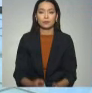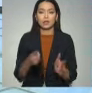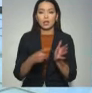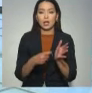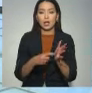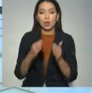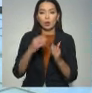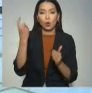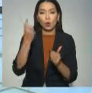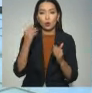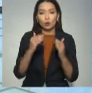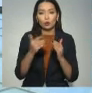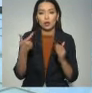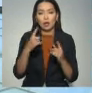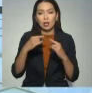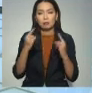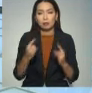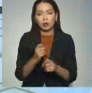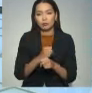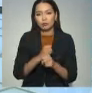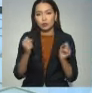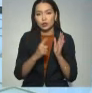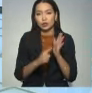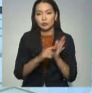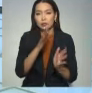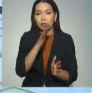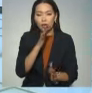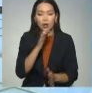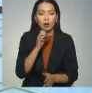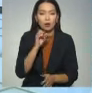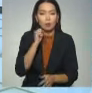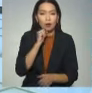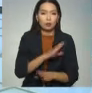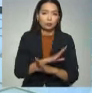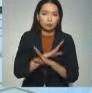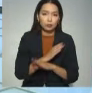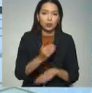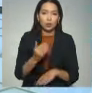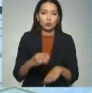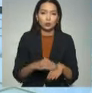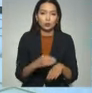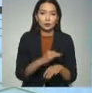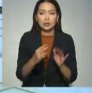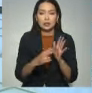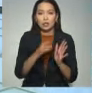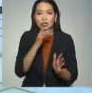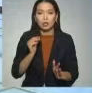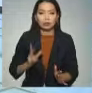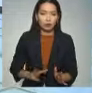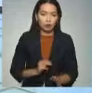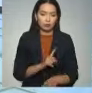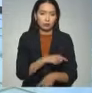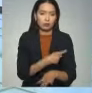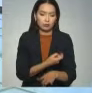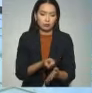Қарағандыда жеке тұрғын үйде газ балоны жарылып 70 жастағы қария мерт болды. Оның жұбайы мен 8 жастағы немересі ауыр жағдайда